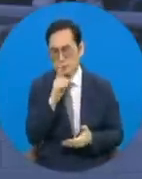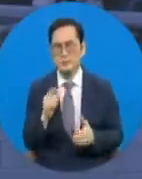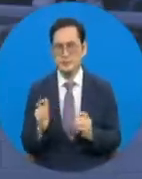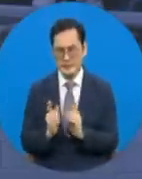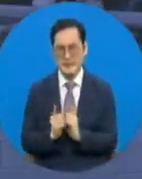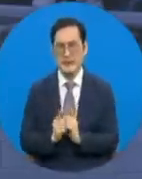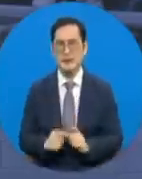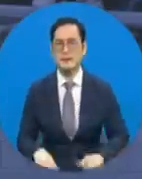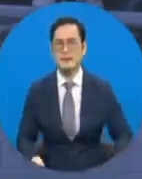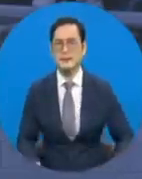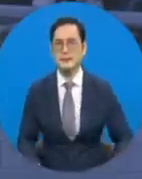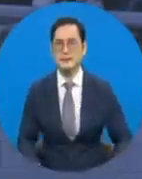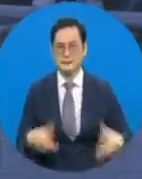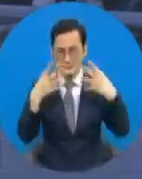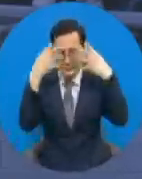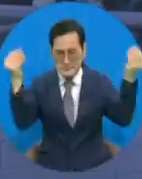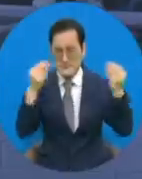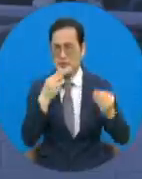대표가